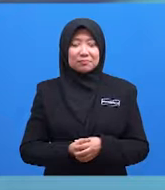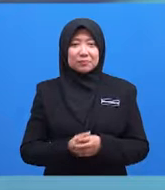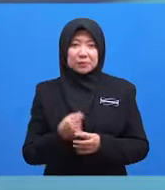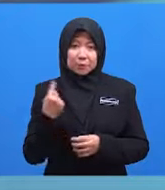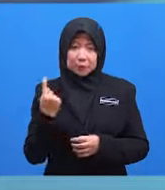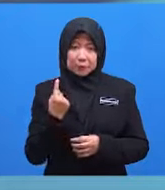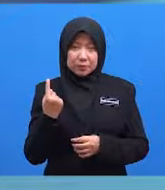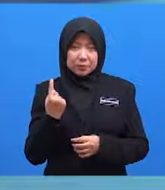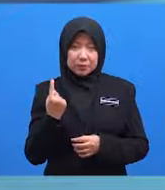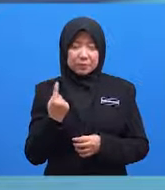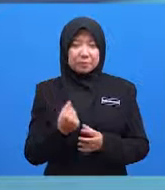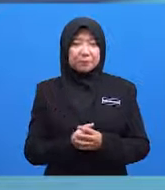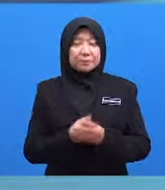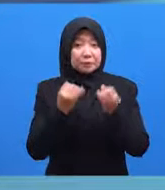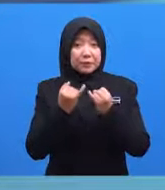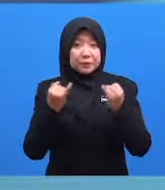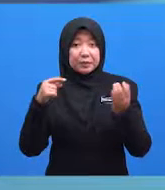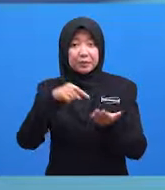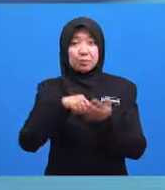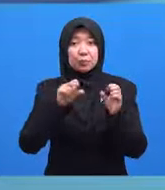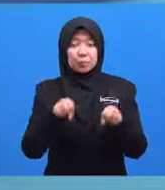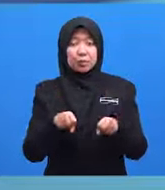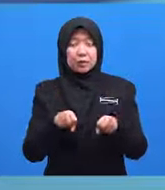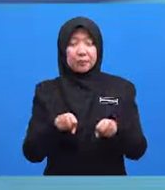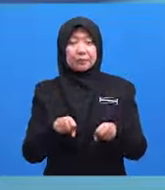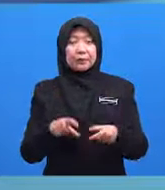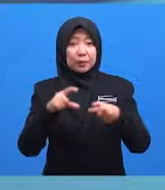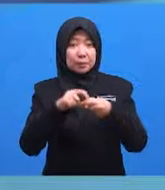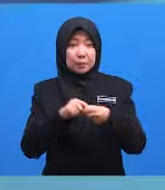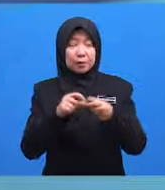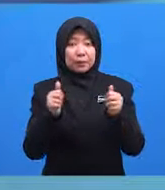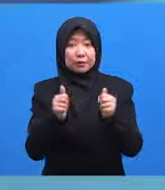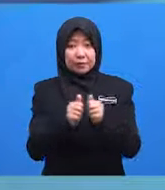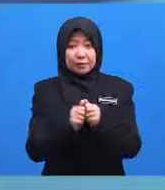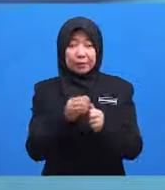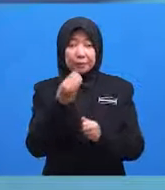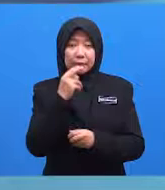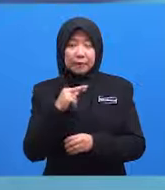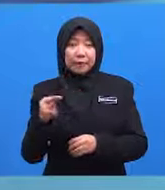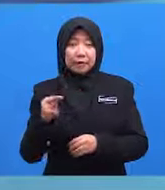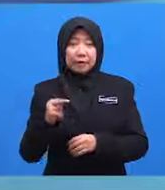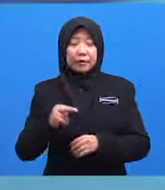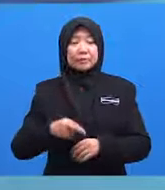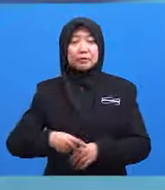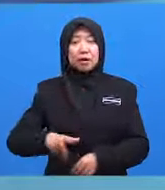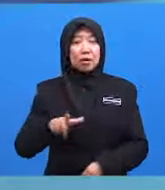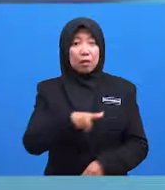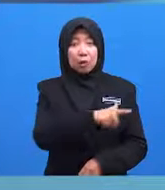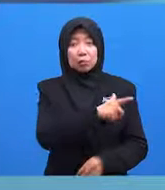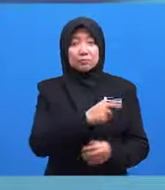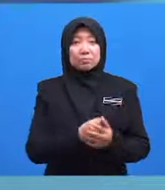Selalunya, aglio olio boleh digabungkan dengan seafood seperti udang dan